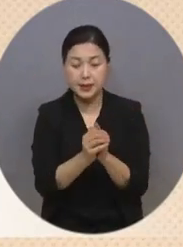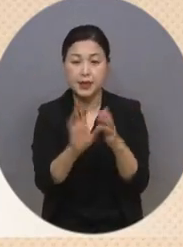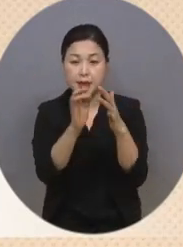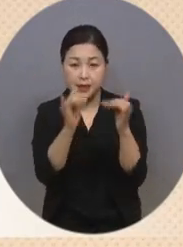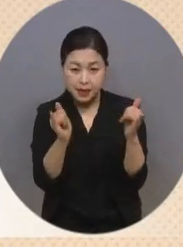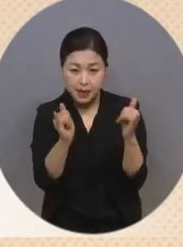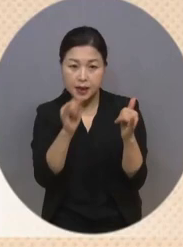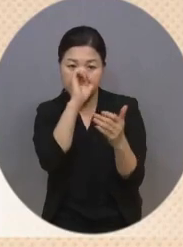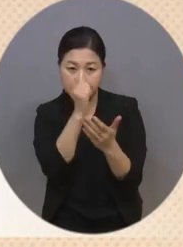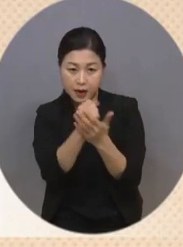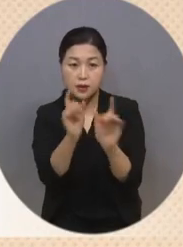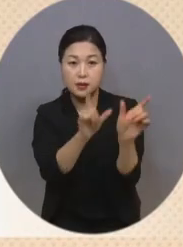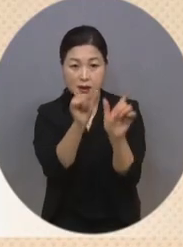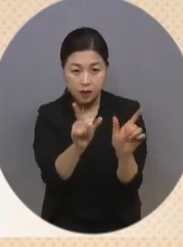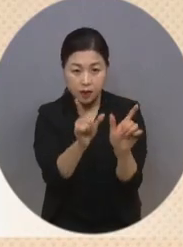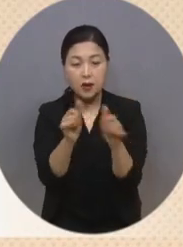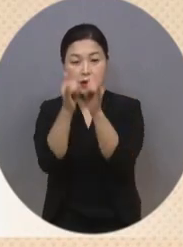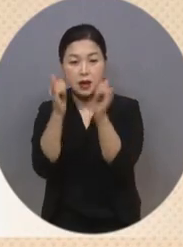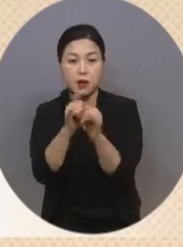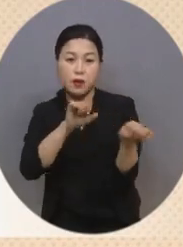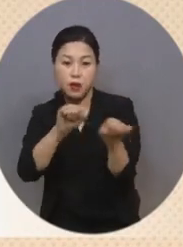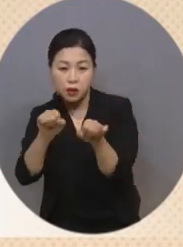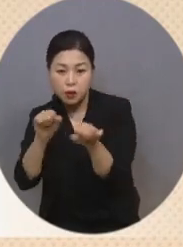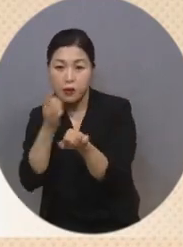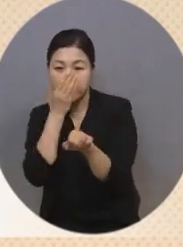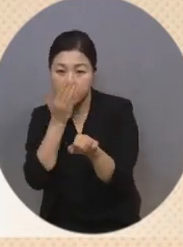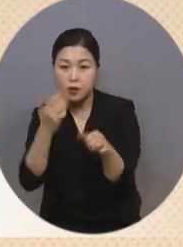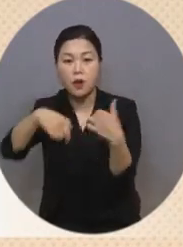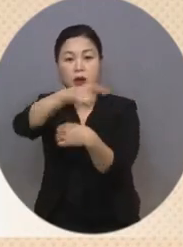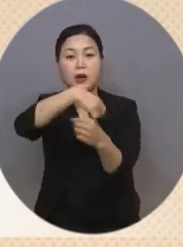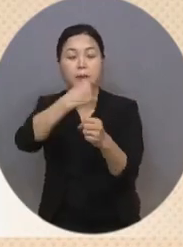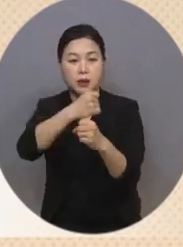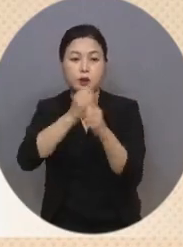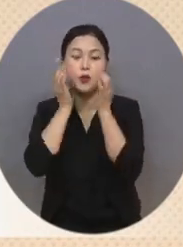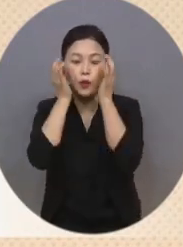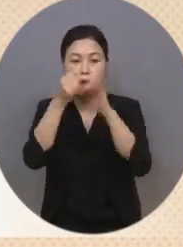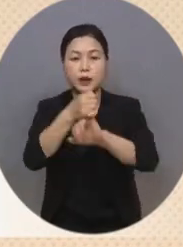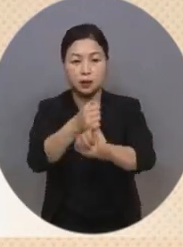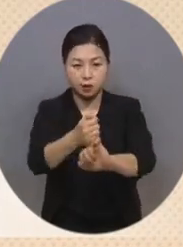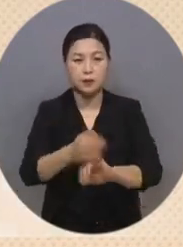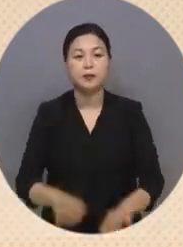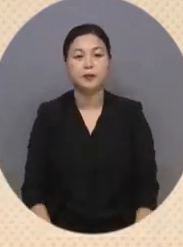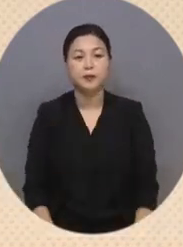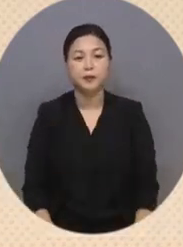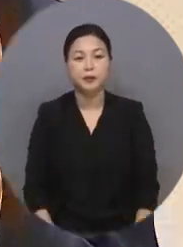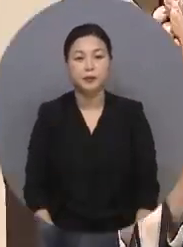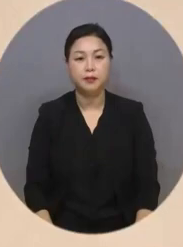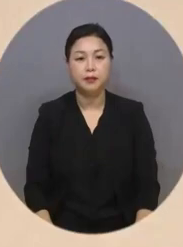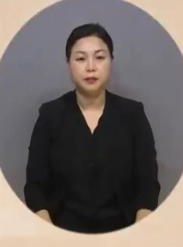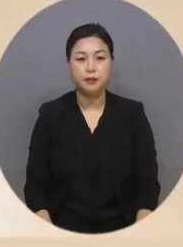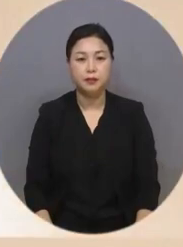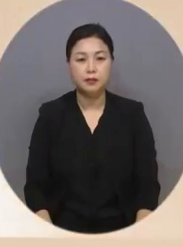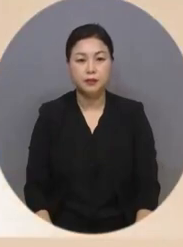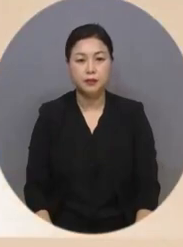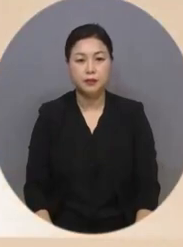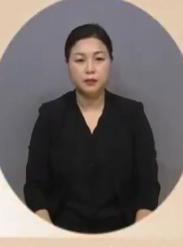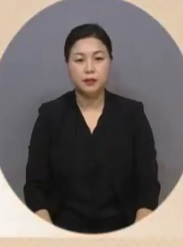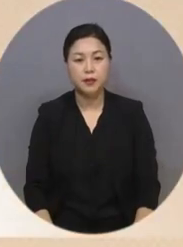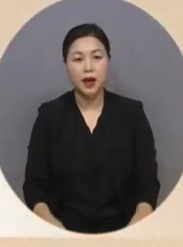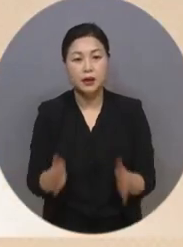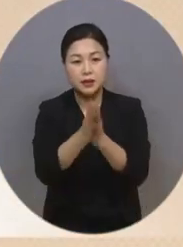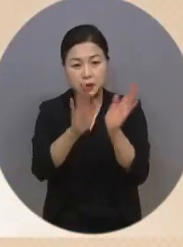삶, 사회생활을 하실 수 있는 그런 환경을 만드는 데 최선을 다하도록 하겠습니다. 작은 시작을